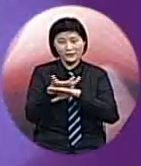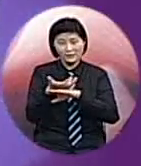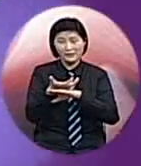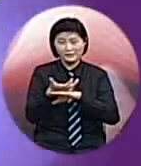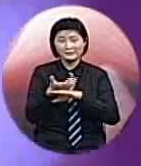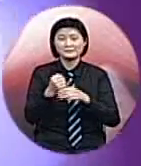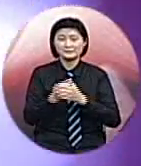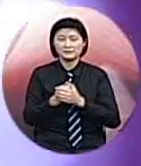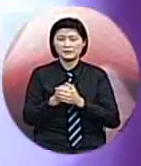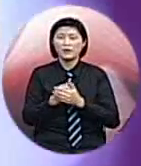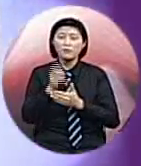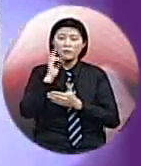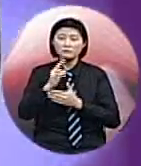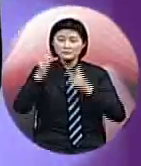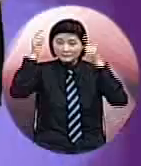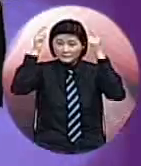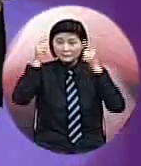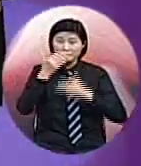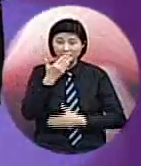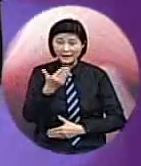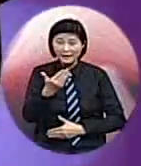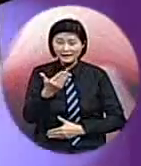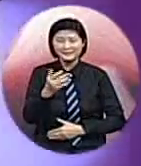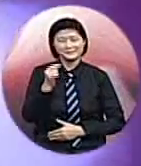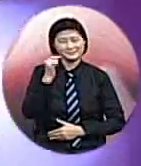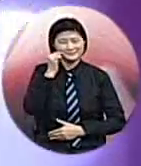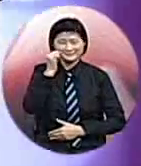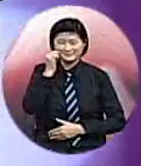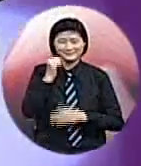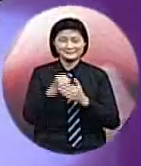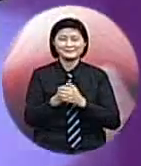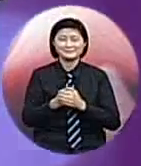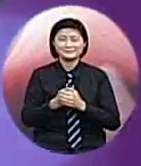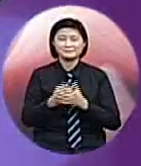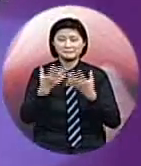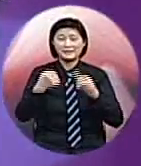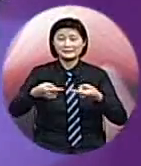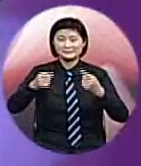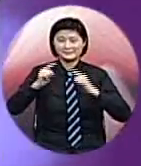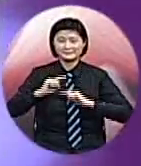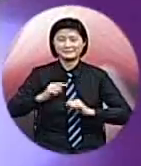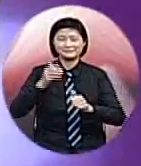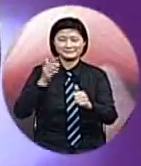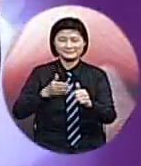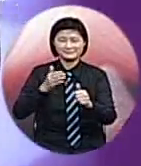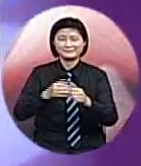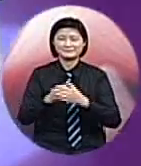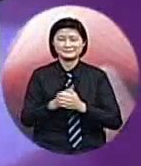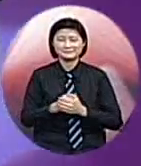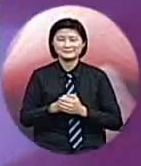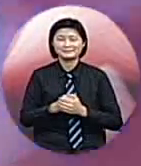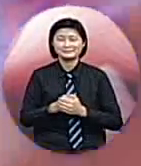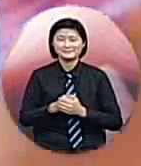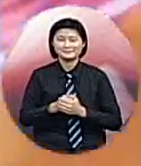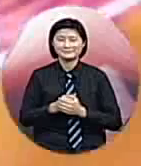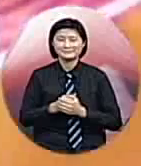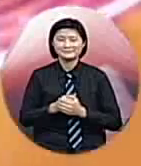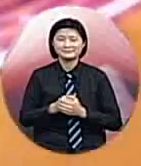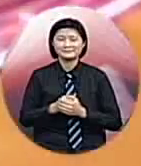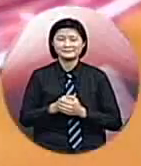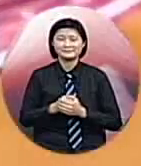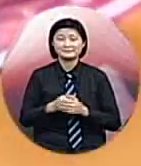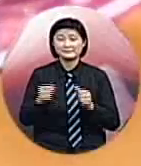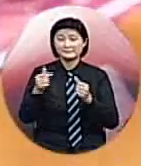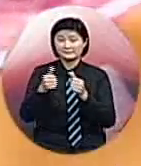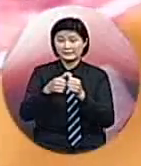씌웠으니까요. 원숭이를 아. 쓰고 다닐 수는 없죠. 네, 퀴즈 참여도 많은 참여 부탁드릴게요. 네. 네. 자, 이제